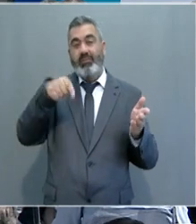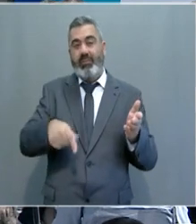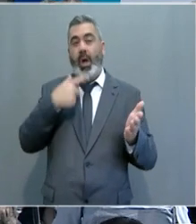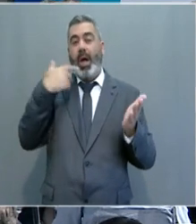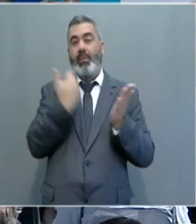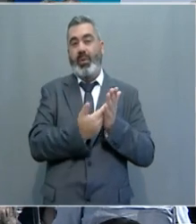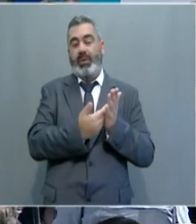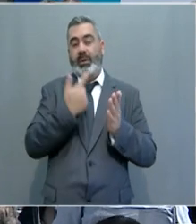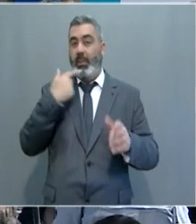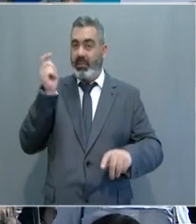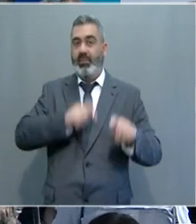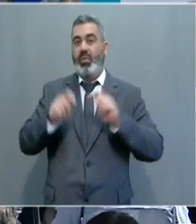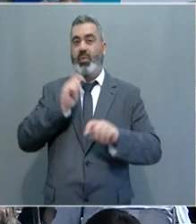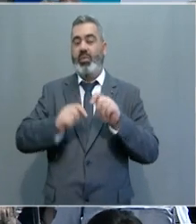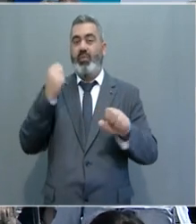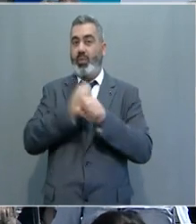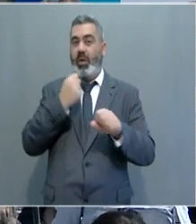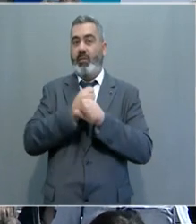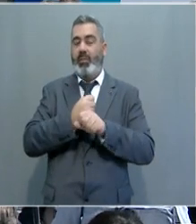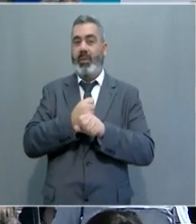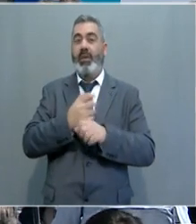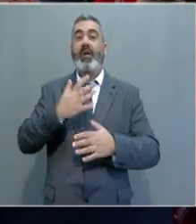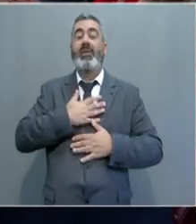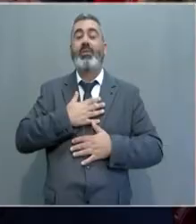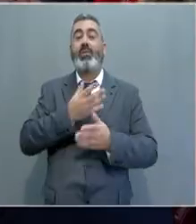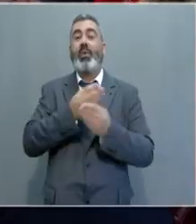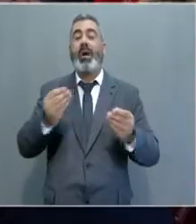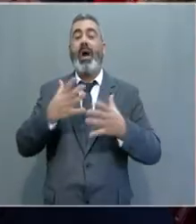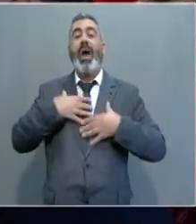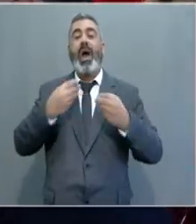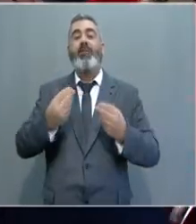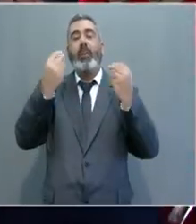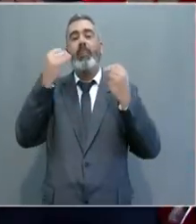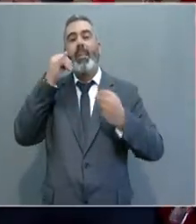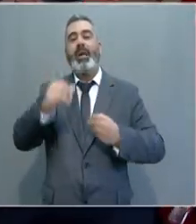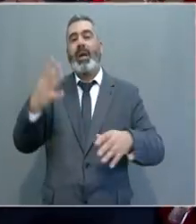σημαντικό βήμα σε αυτή την κατεύθυνση. Σας ευχαριστώ πολύ και εύχομαι πάντα επιτυχίες.